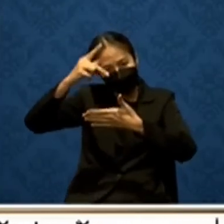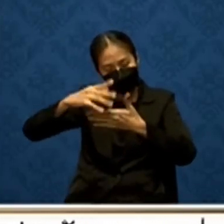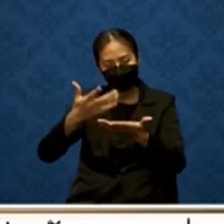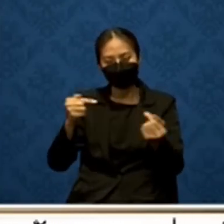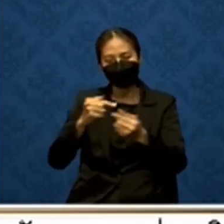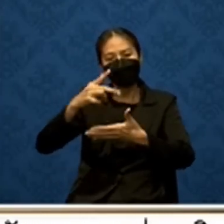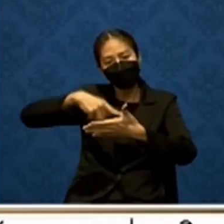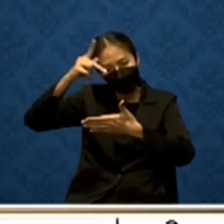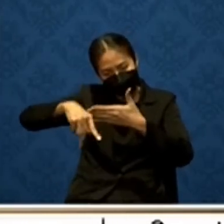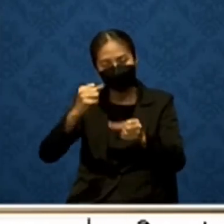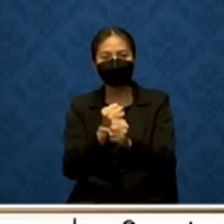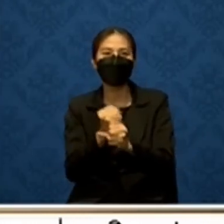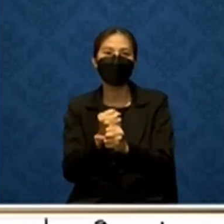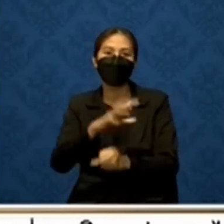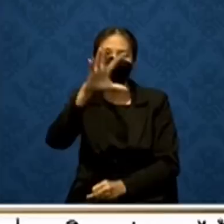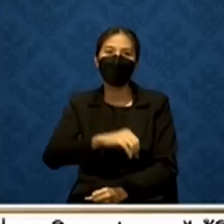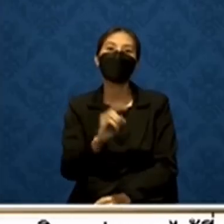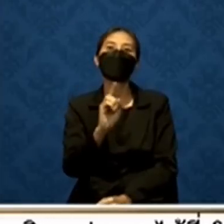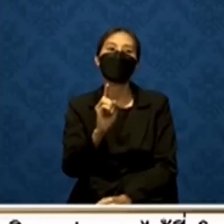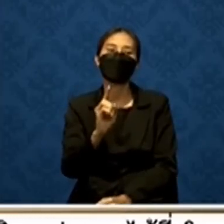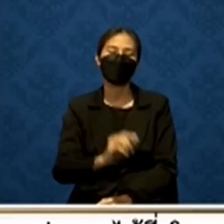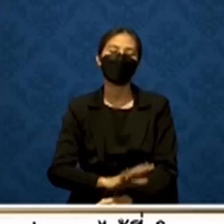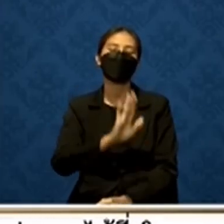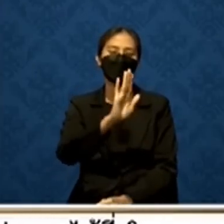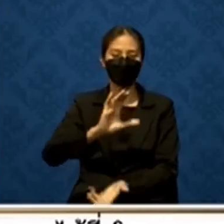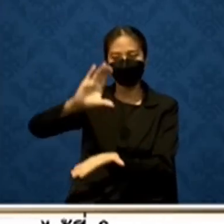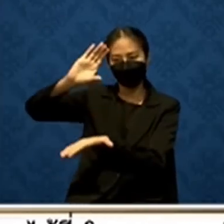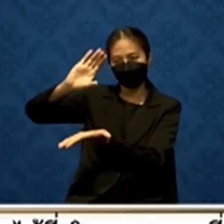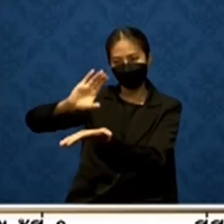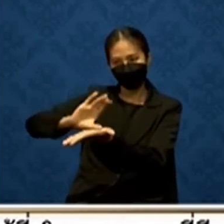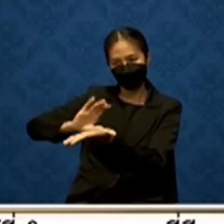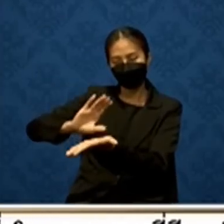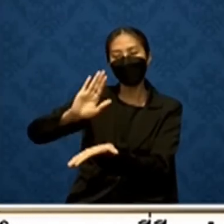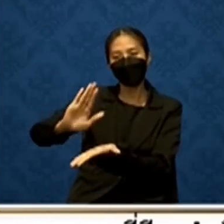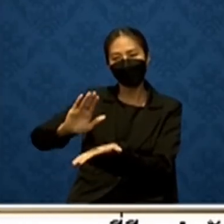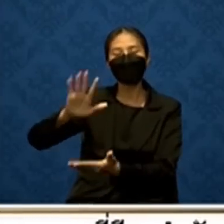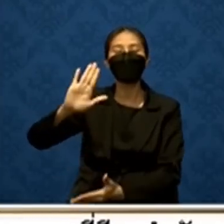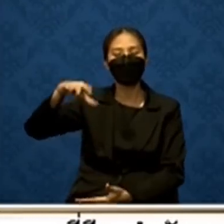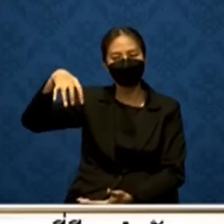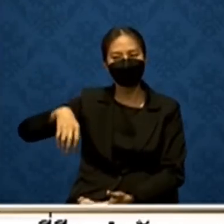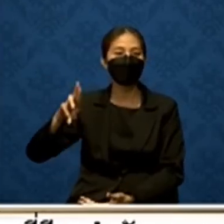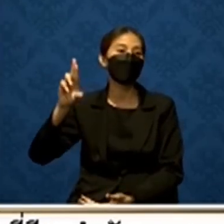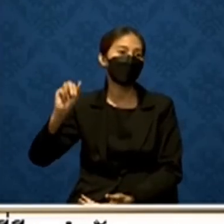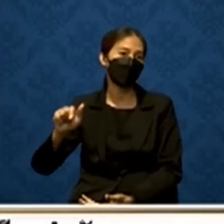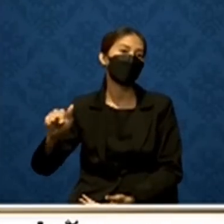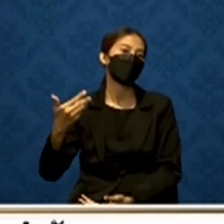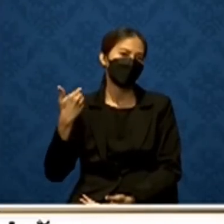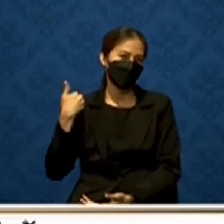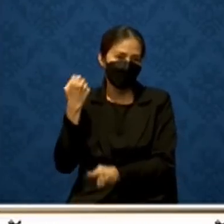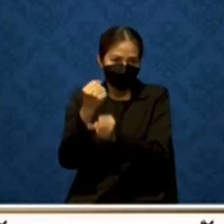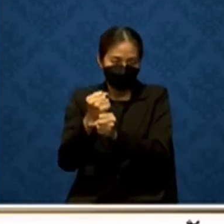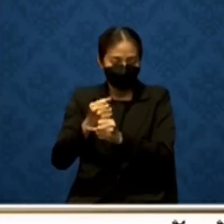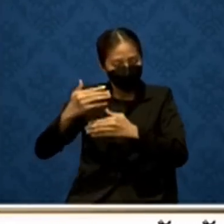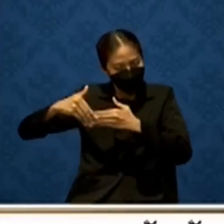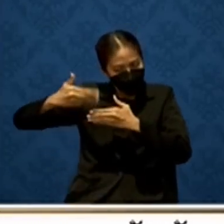บอันนี้เอามาจากสำนักงบประมาณของ SPAR เองเข้ไปไลกว่ผมวจะทำมากล่เข้าไปไลถึปี